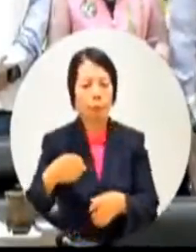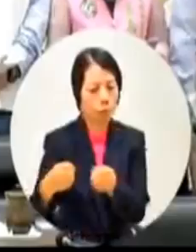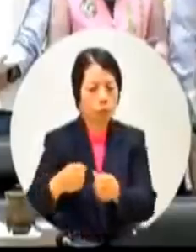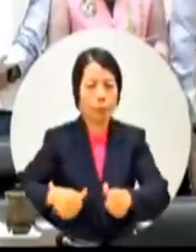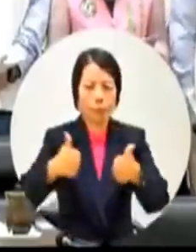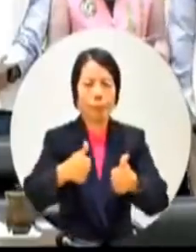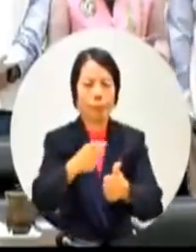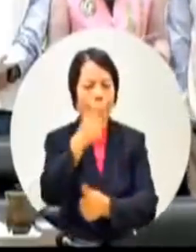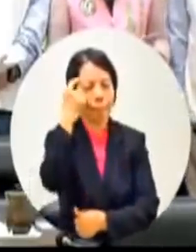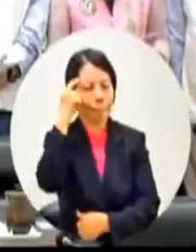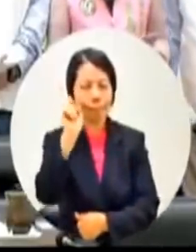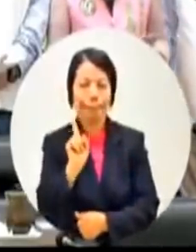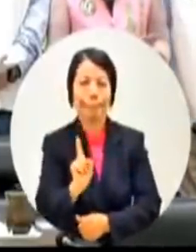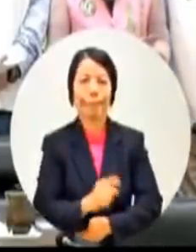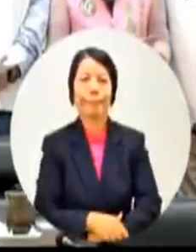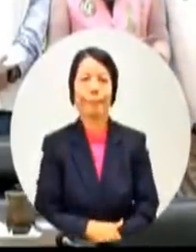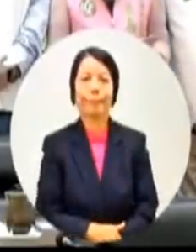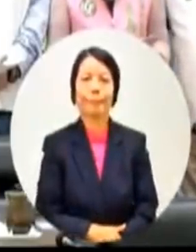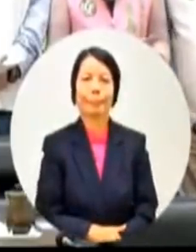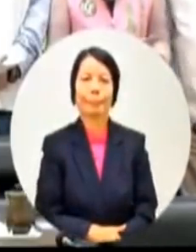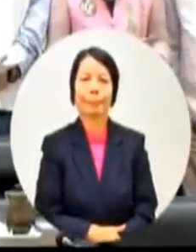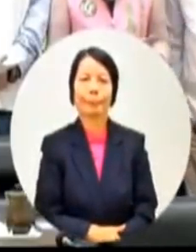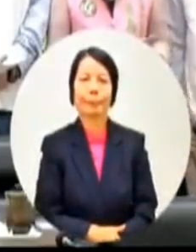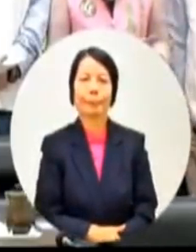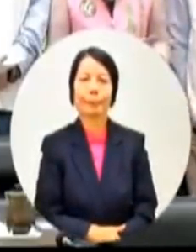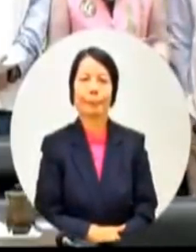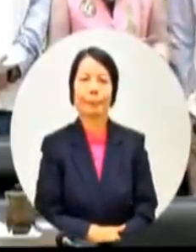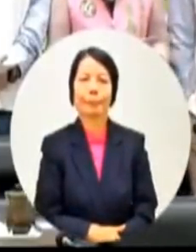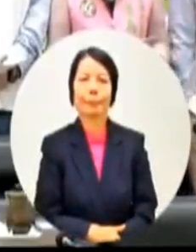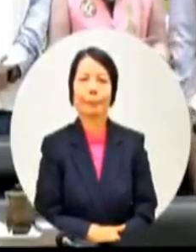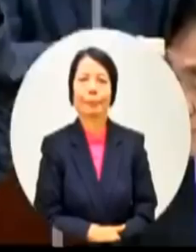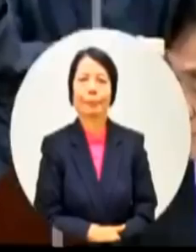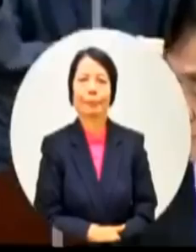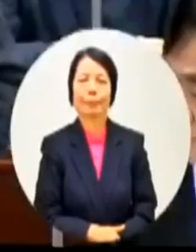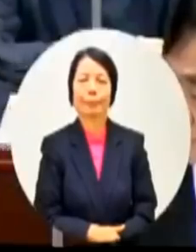长答复一下。 来，市长答复了。